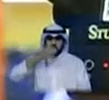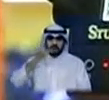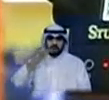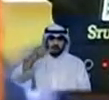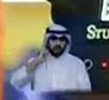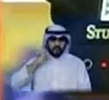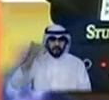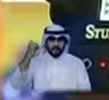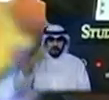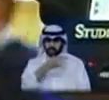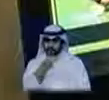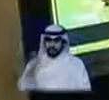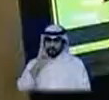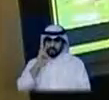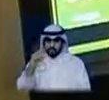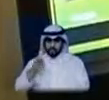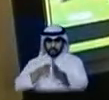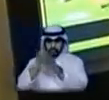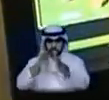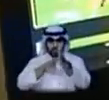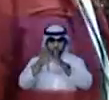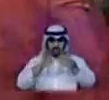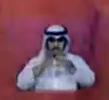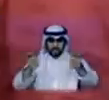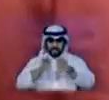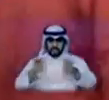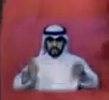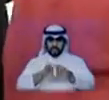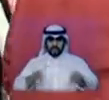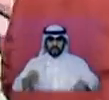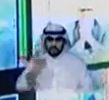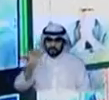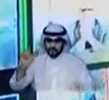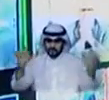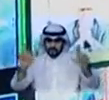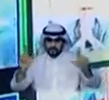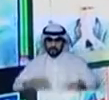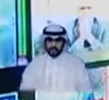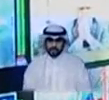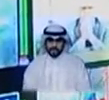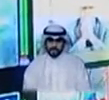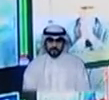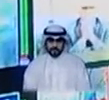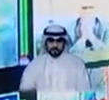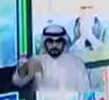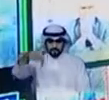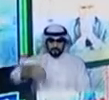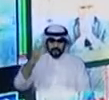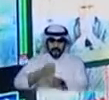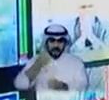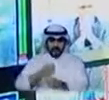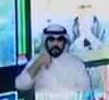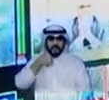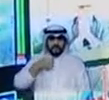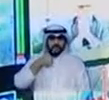إضافة إلى عرض الابتكارات التكنولوجية في مجال الميديا والبث الفضائي. عملنا حاجة اسمها جديدة اسمها مينوس جيت